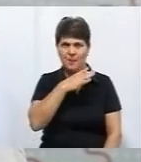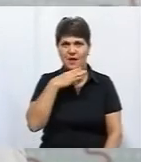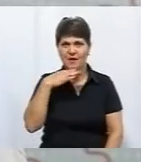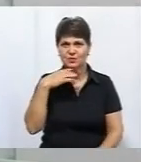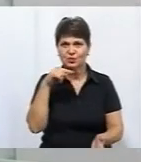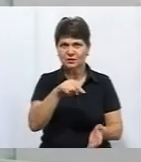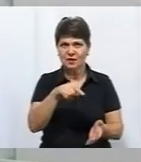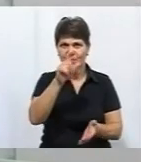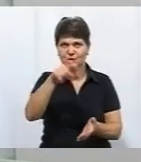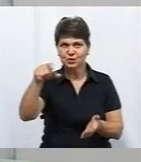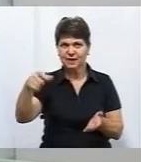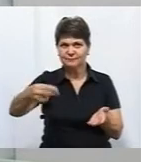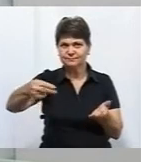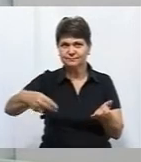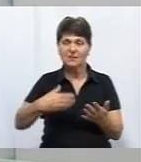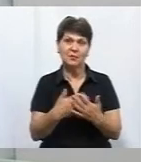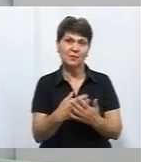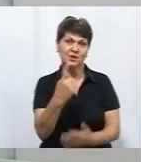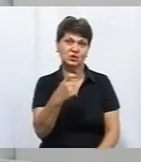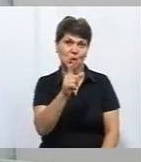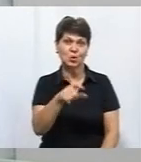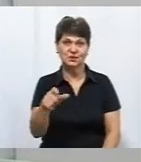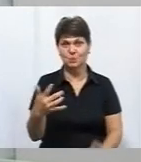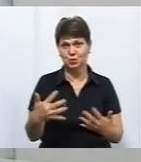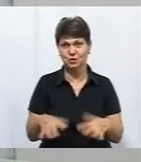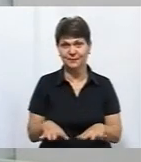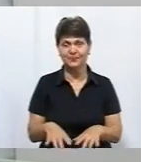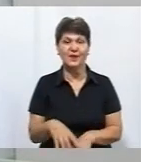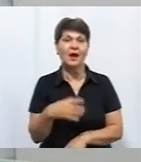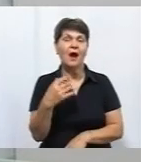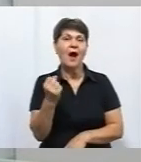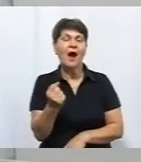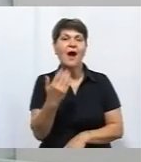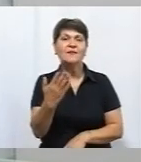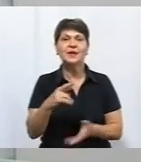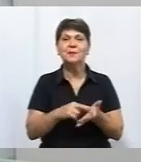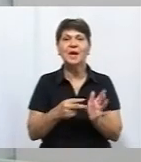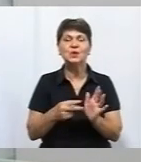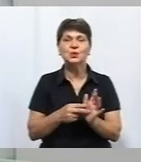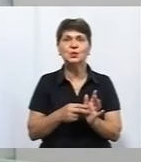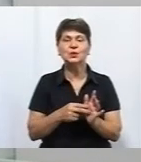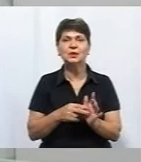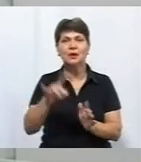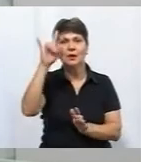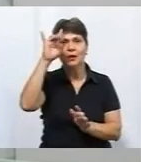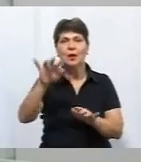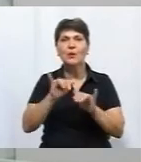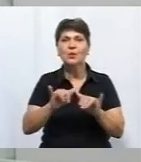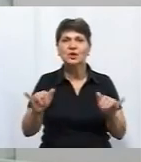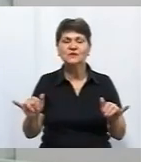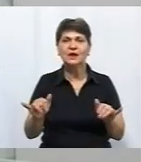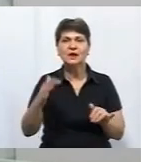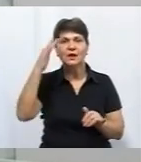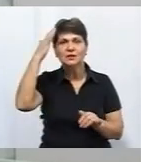цю сторінку осіб? Близько 100 осіб лише. Яким чином ви плануєте популяризувати ідею із